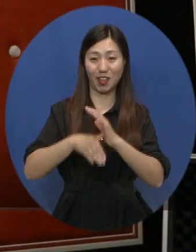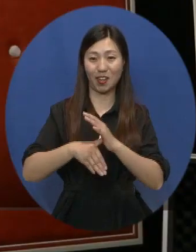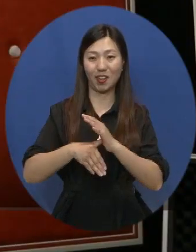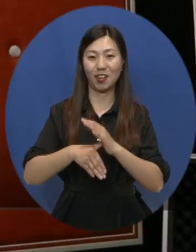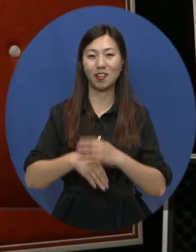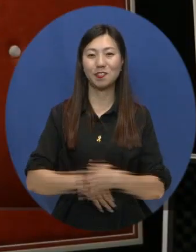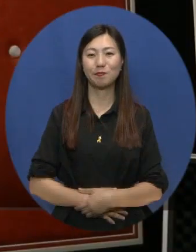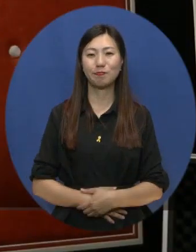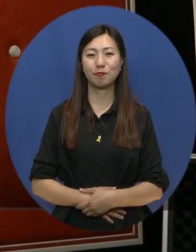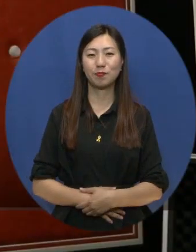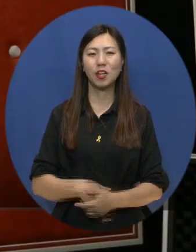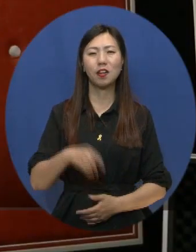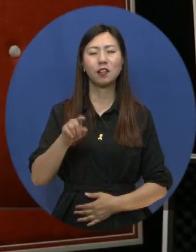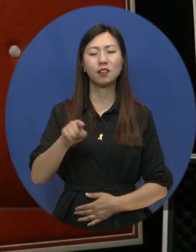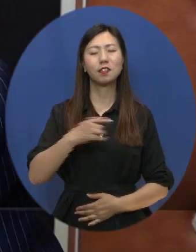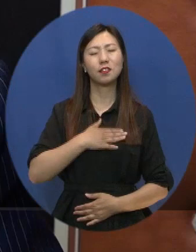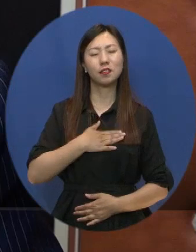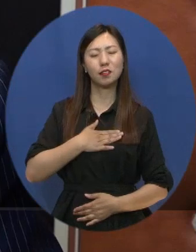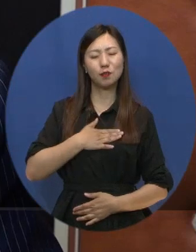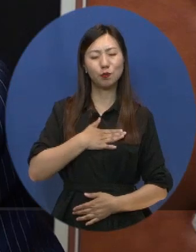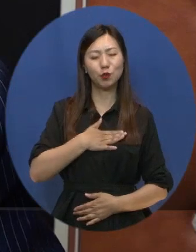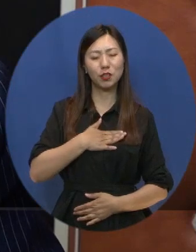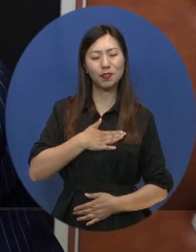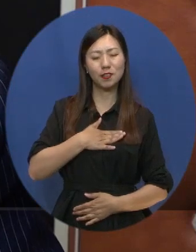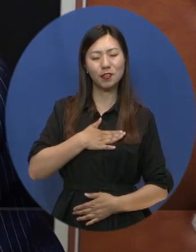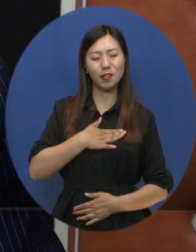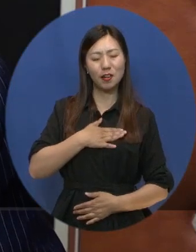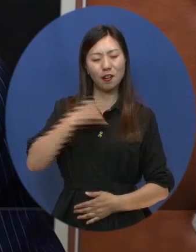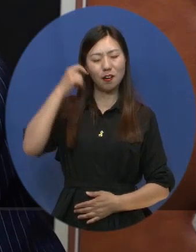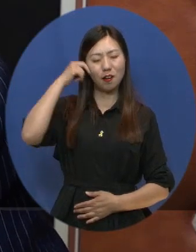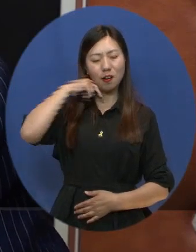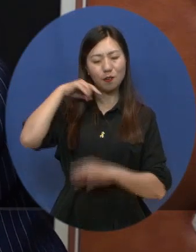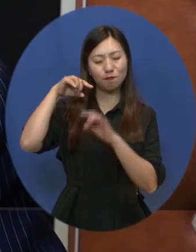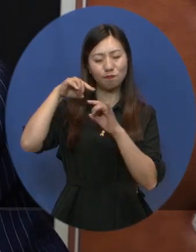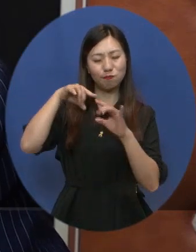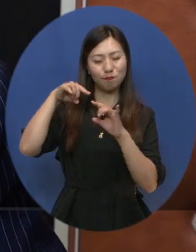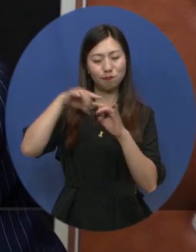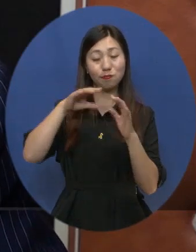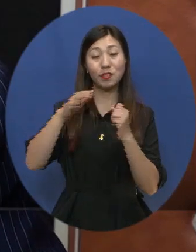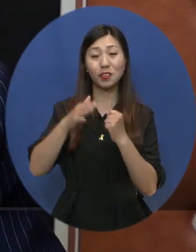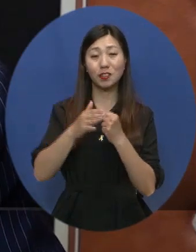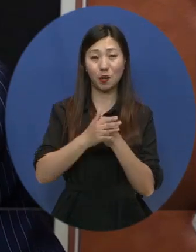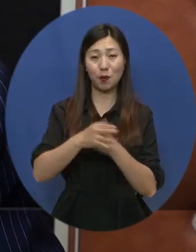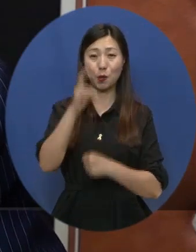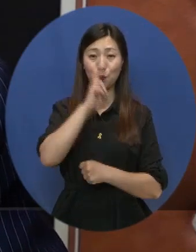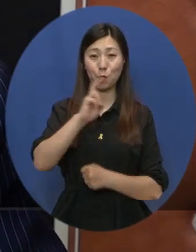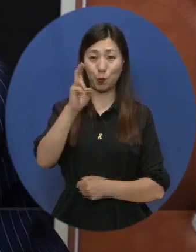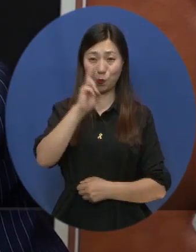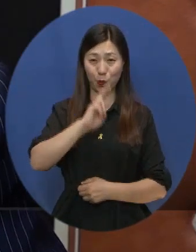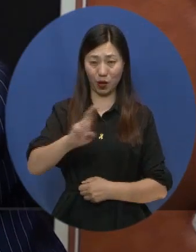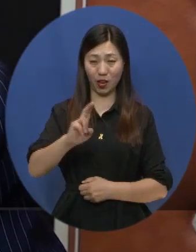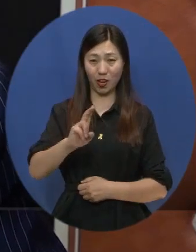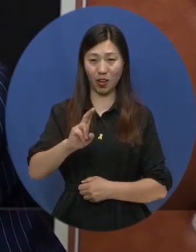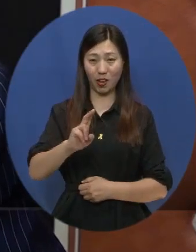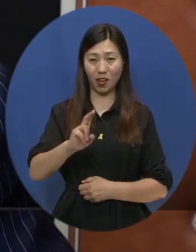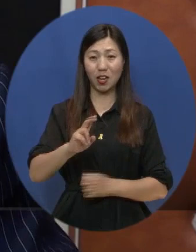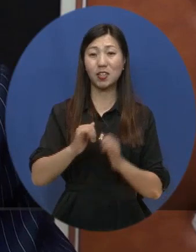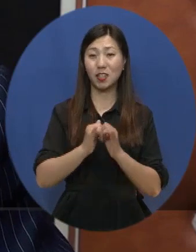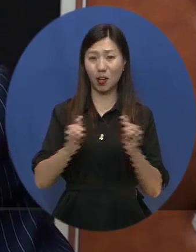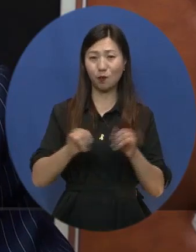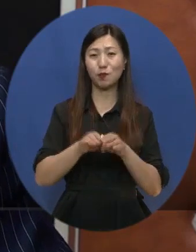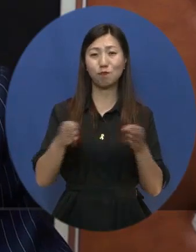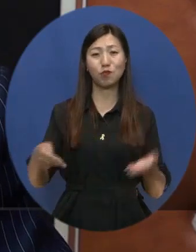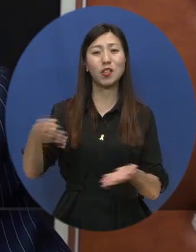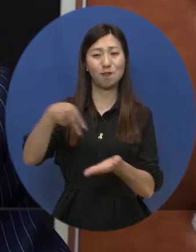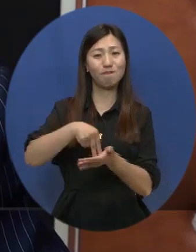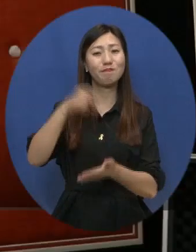그 기분이 짜릿하기 때문에 음악을 하는 사람들은 무대를 찾는 것 같아요.